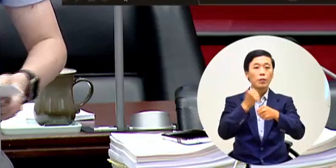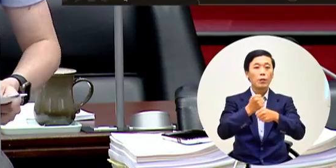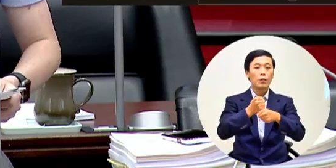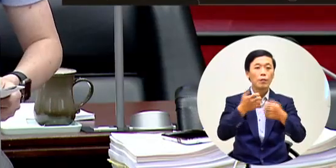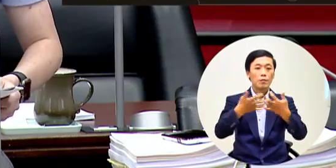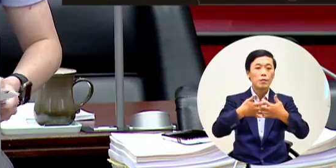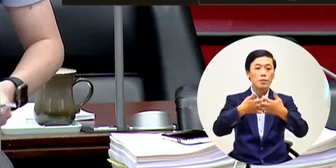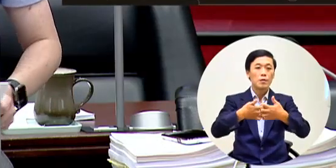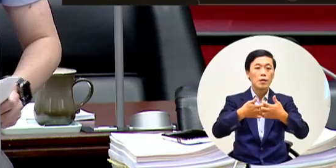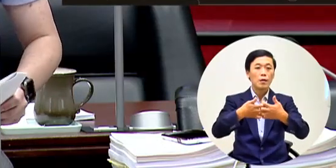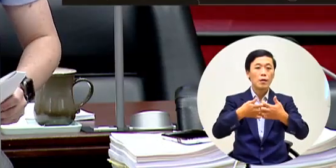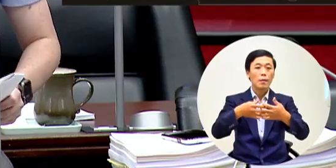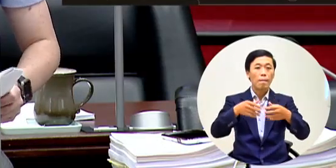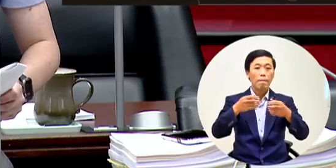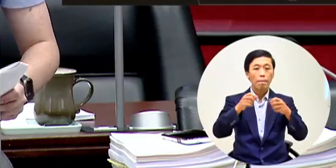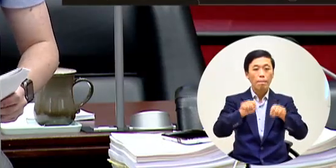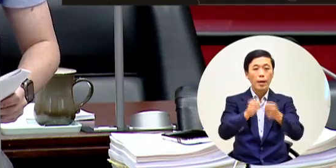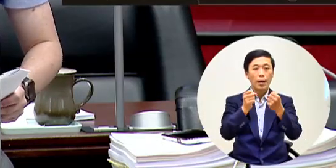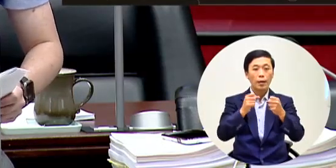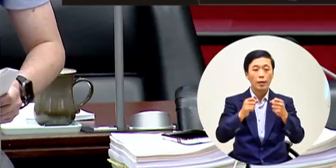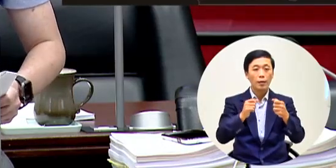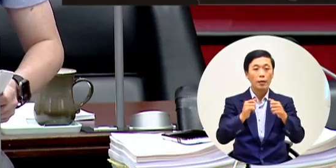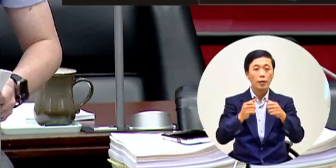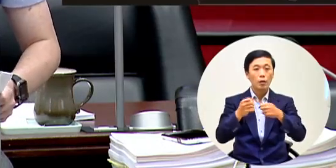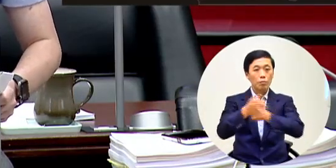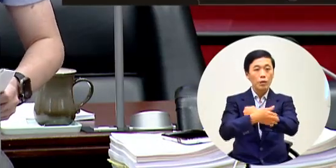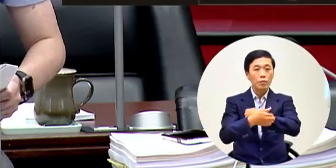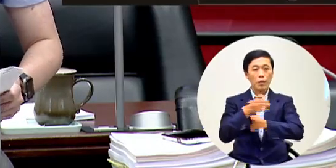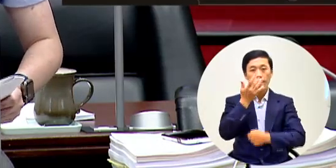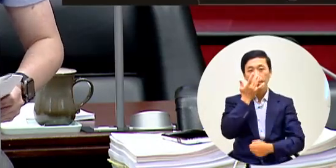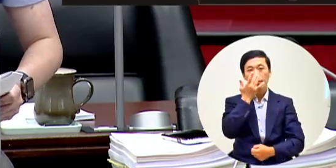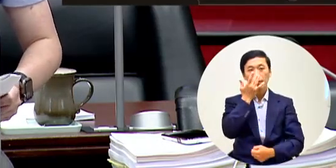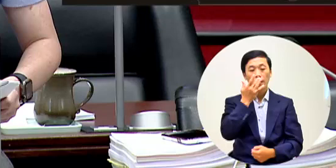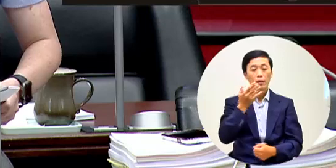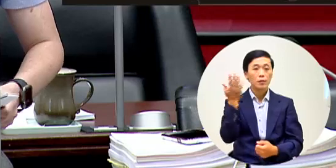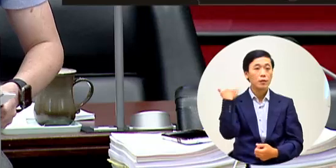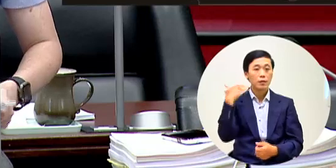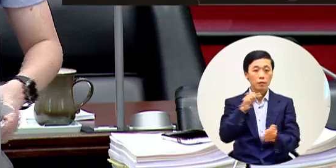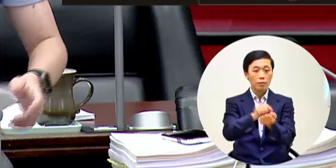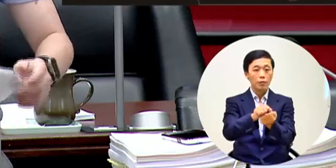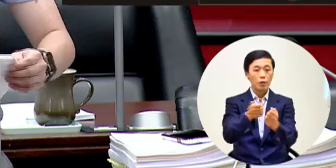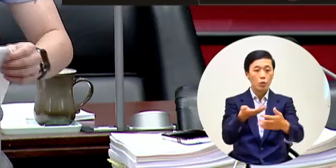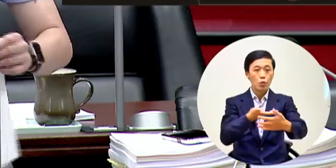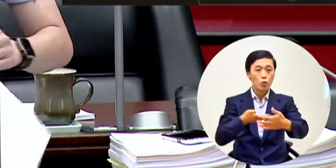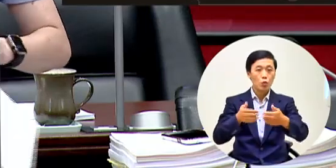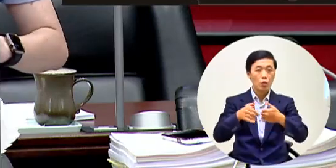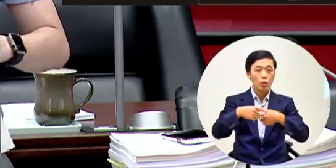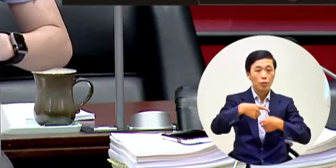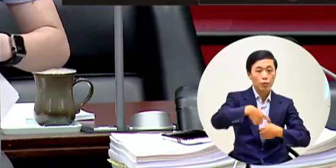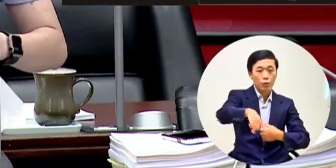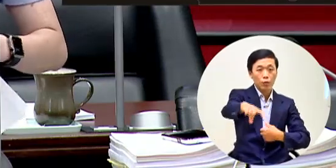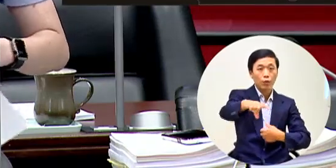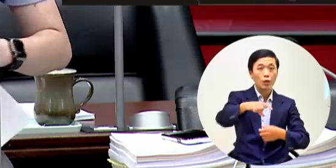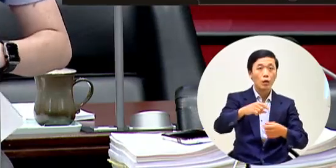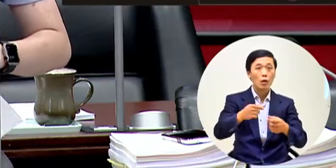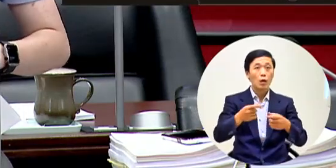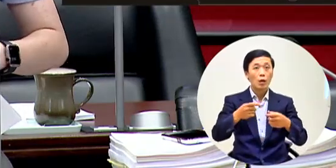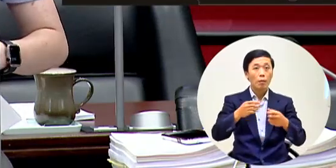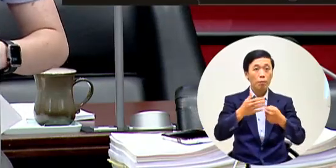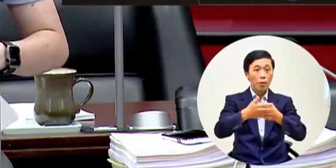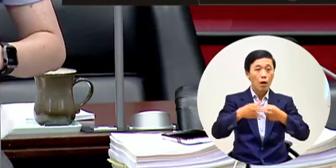唔知影，哦，包括之前澄清路那个宝业里自溶池，先外抹出